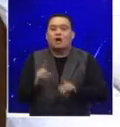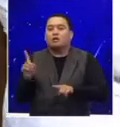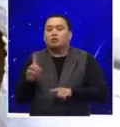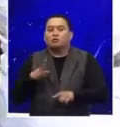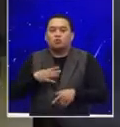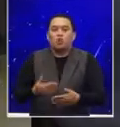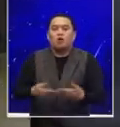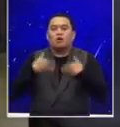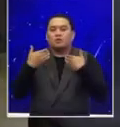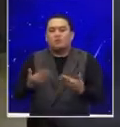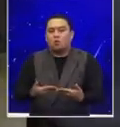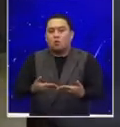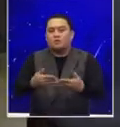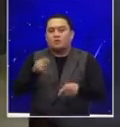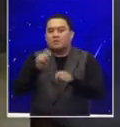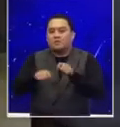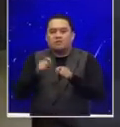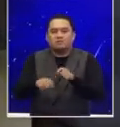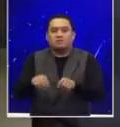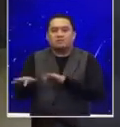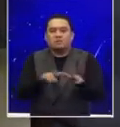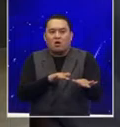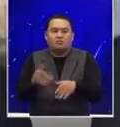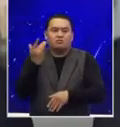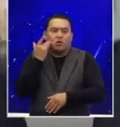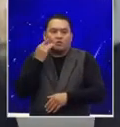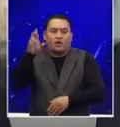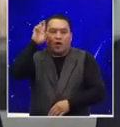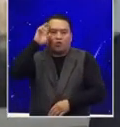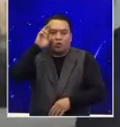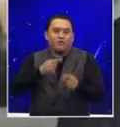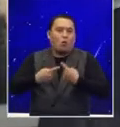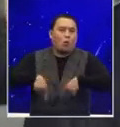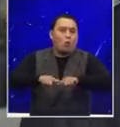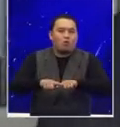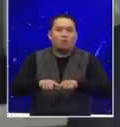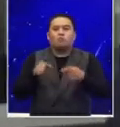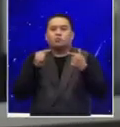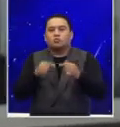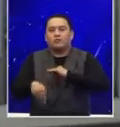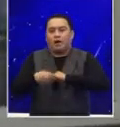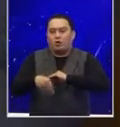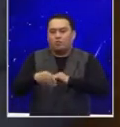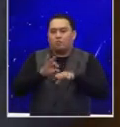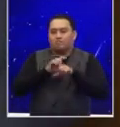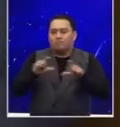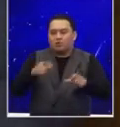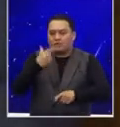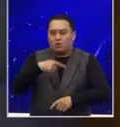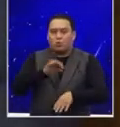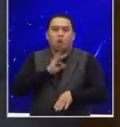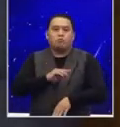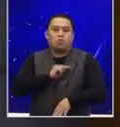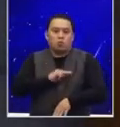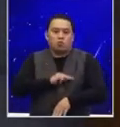чтобы не допустить таких незаконных и неправомерных действий со стороны государственных органов, антикоррупционная служба ведет и свою работу